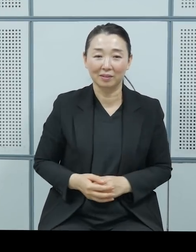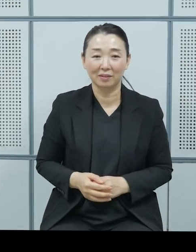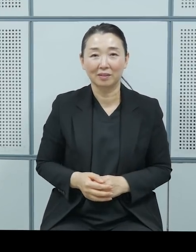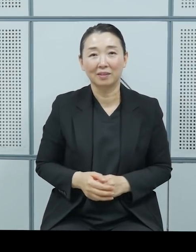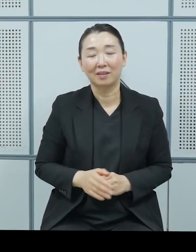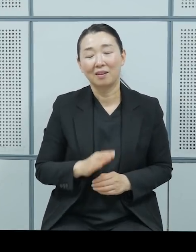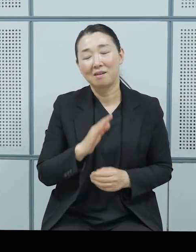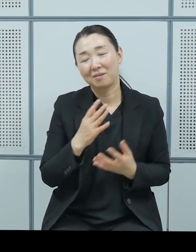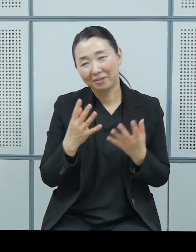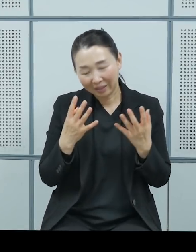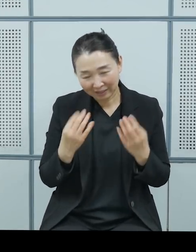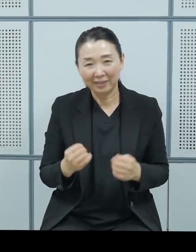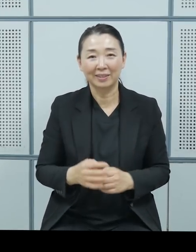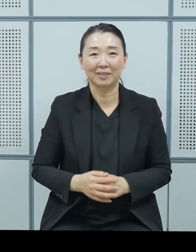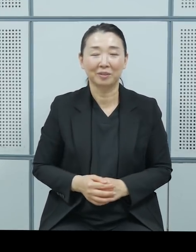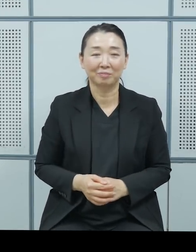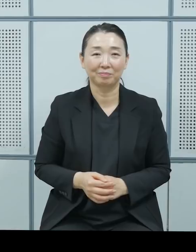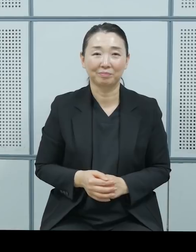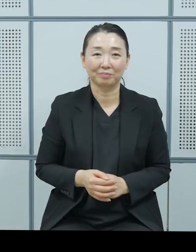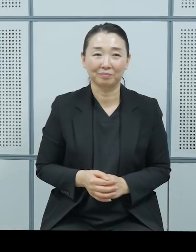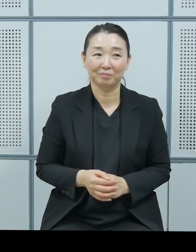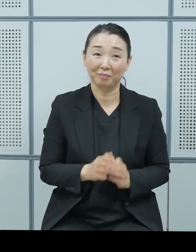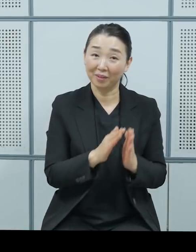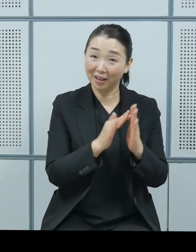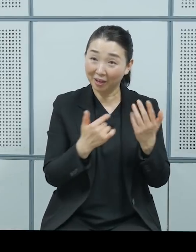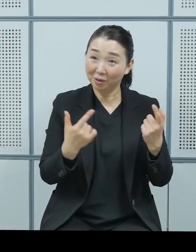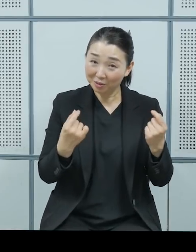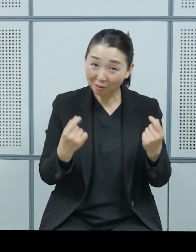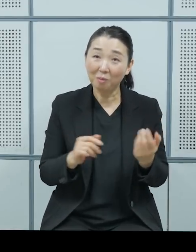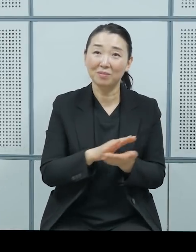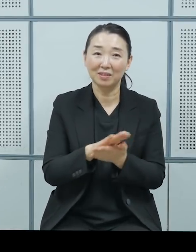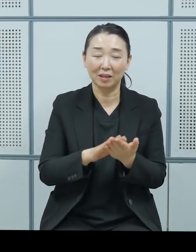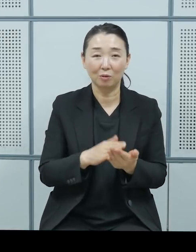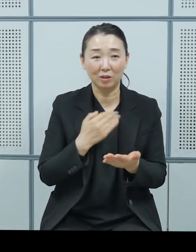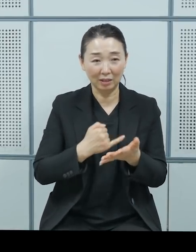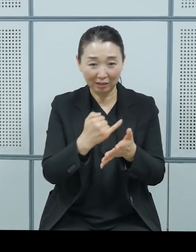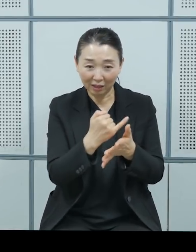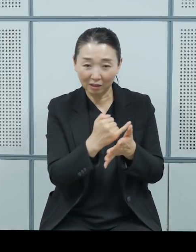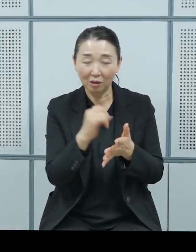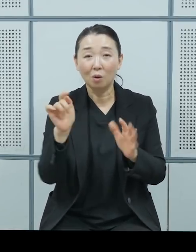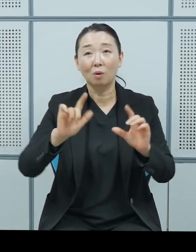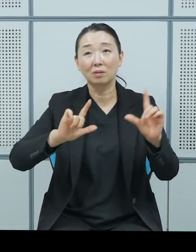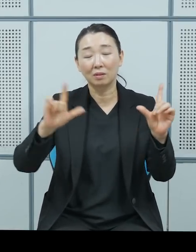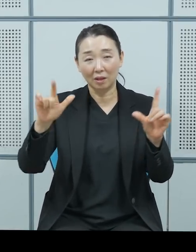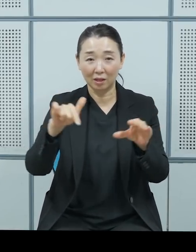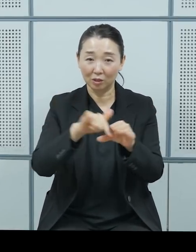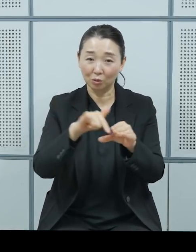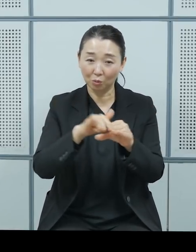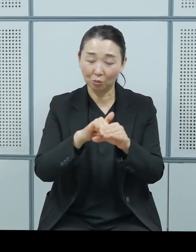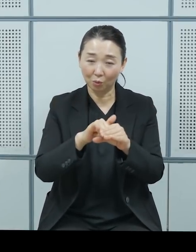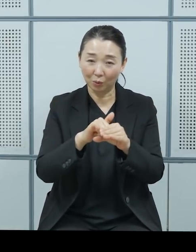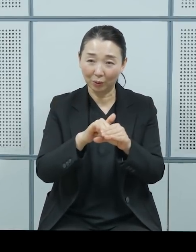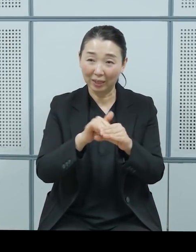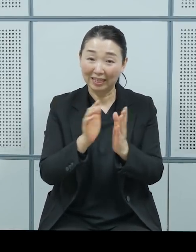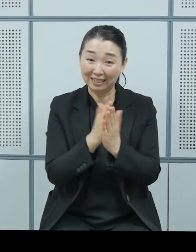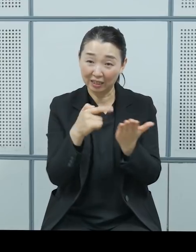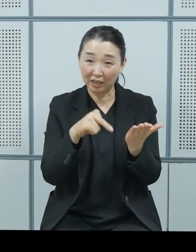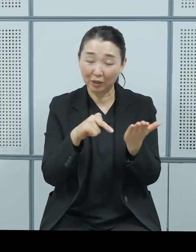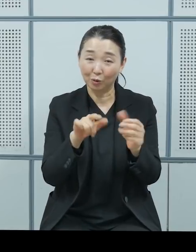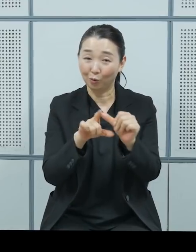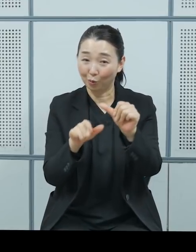뭐 무수히 많습니다. 네. 그러니까 가족처럼 지내셨네요. 예, 우리 큰 딸이 어느 날 기독교 잡지에